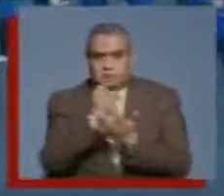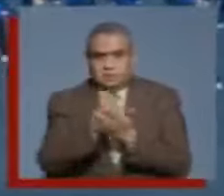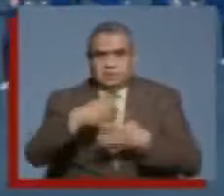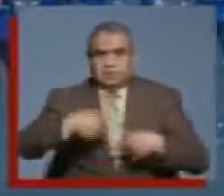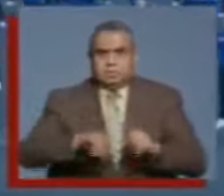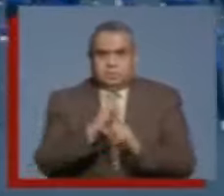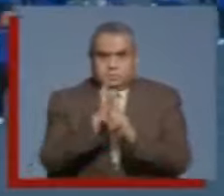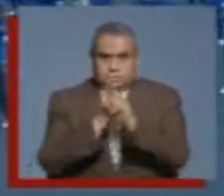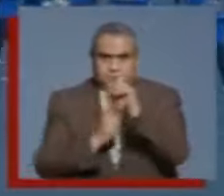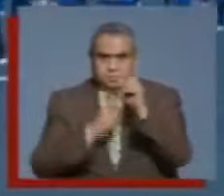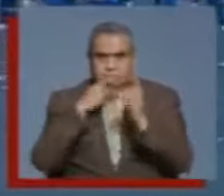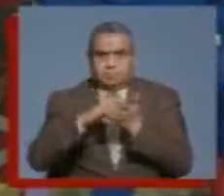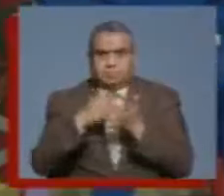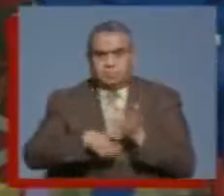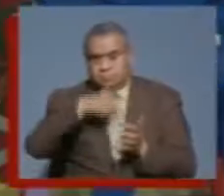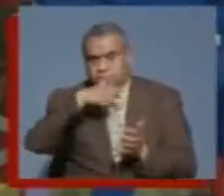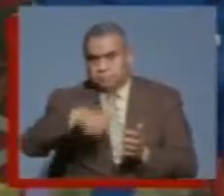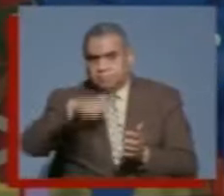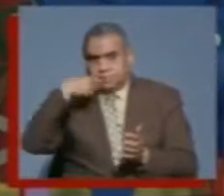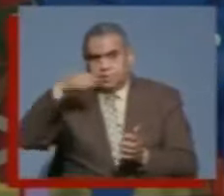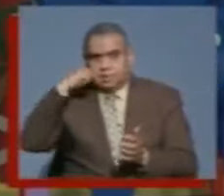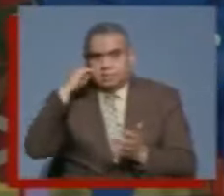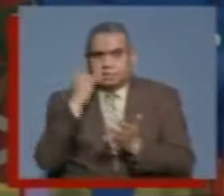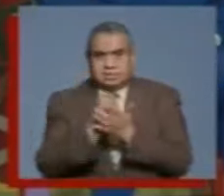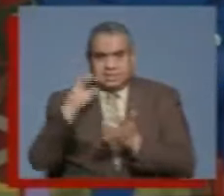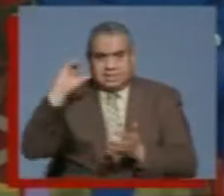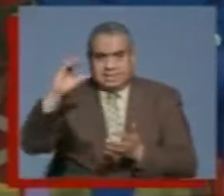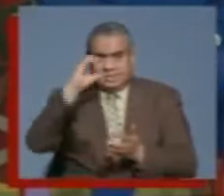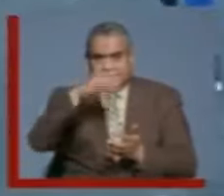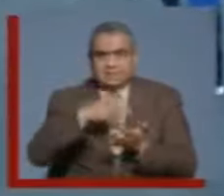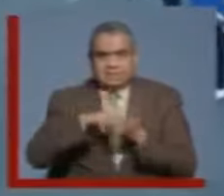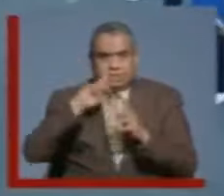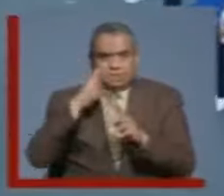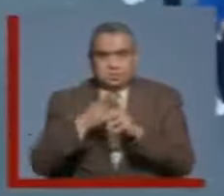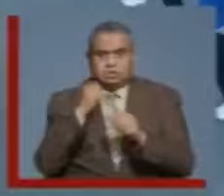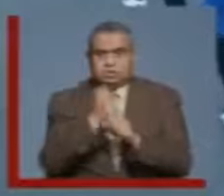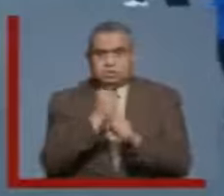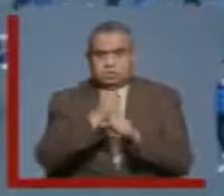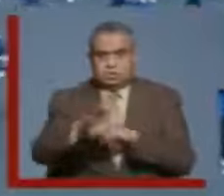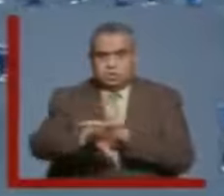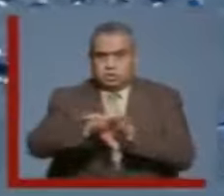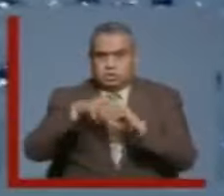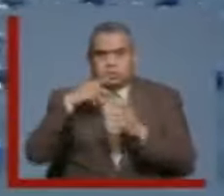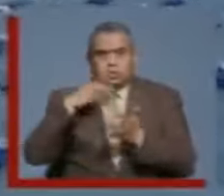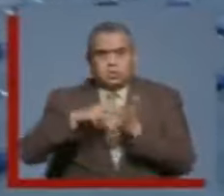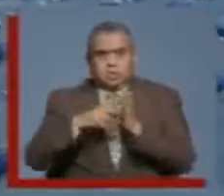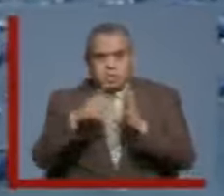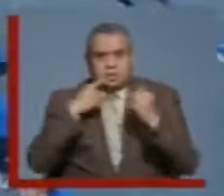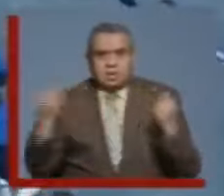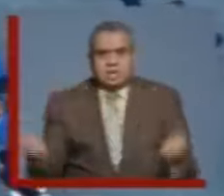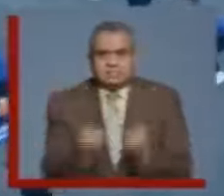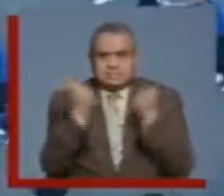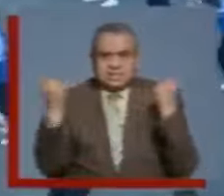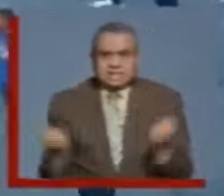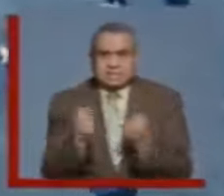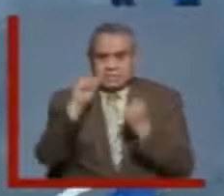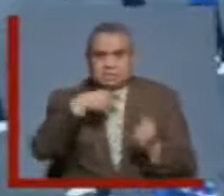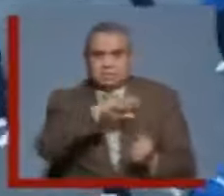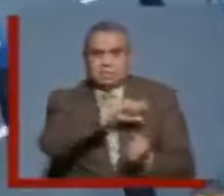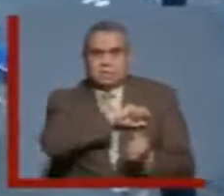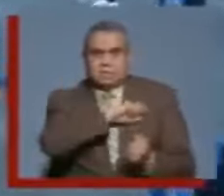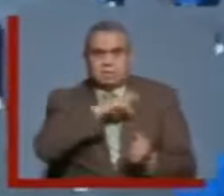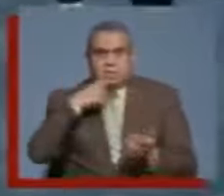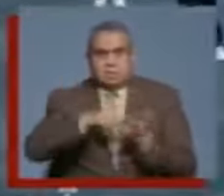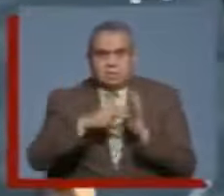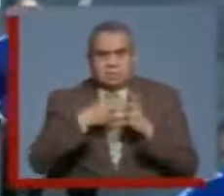الجمهورية صرح بأن السيد الرئيس تابع سير العمل بالأكاديمية وتدريبات الطلاب ومستوى